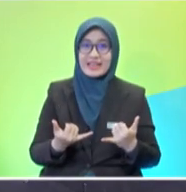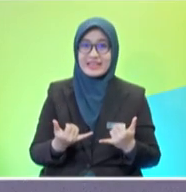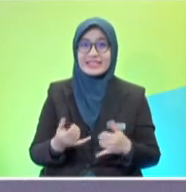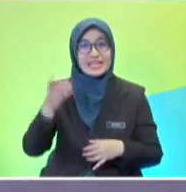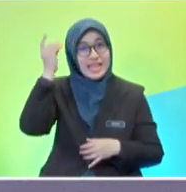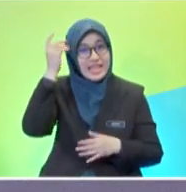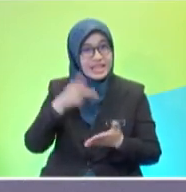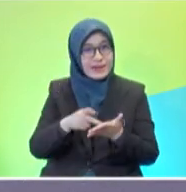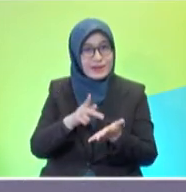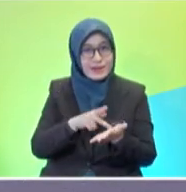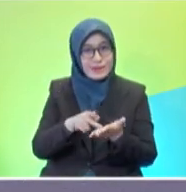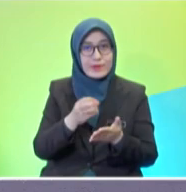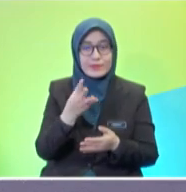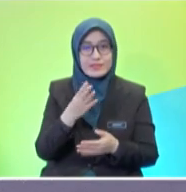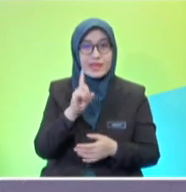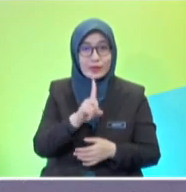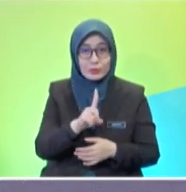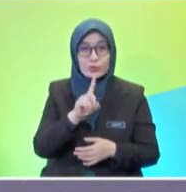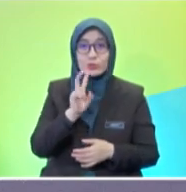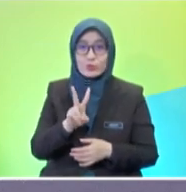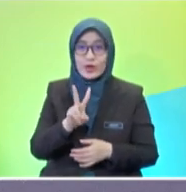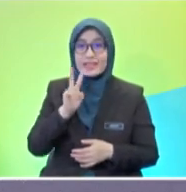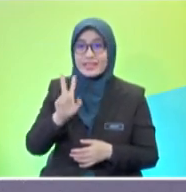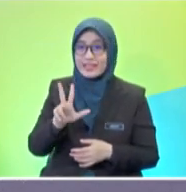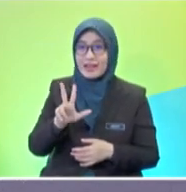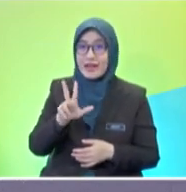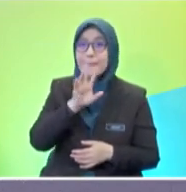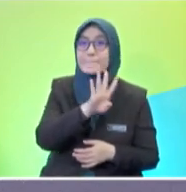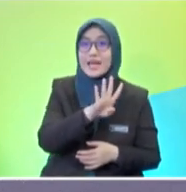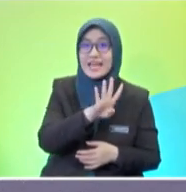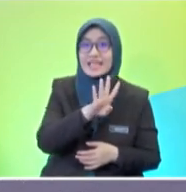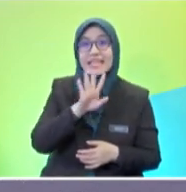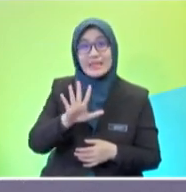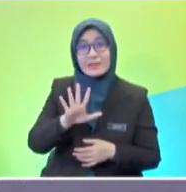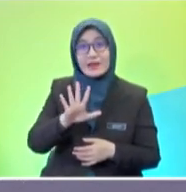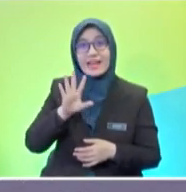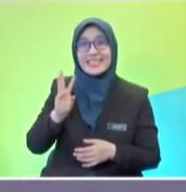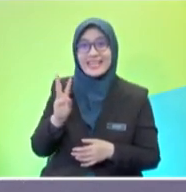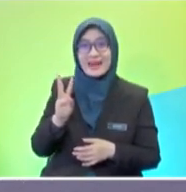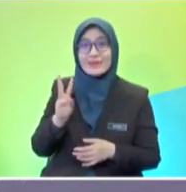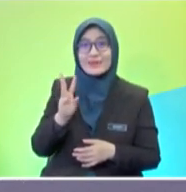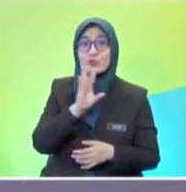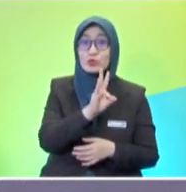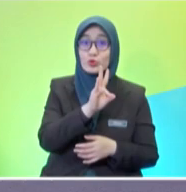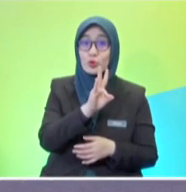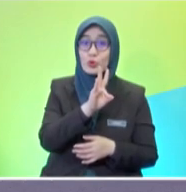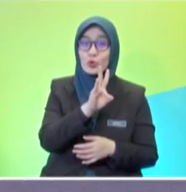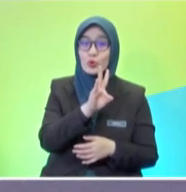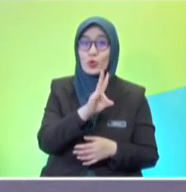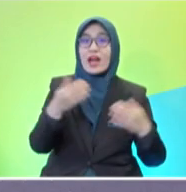1 2 3 4 5 6 7